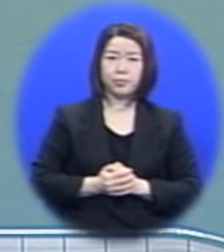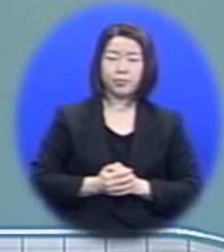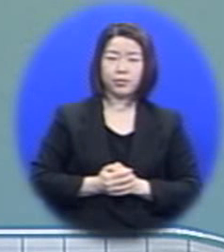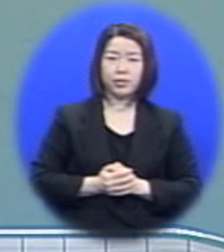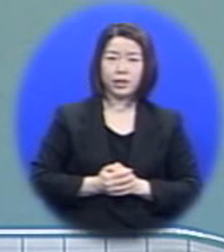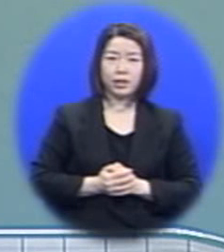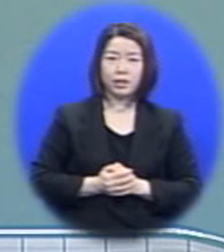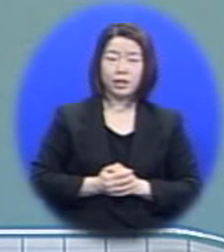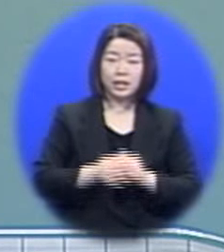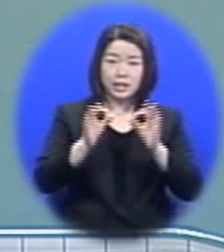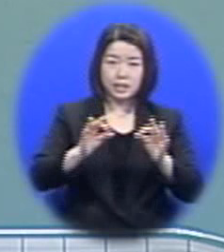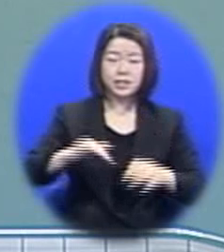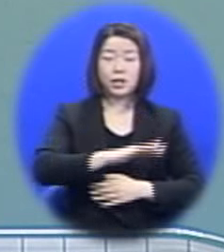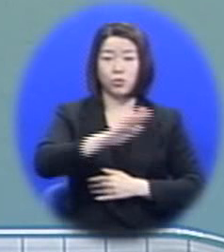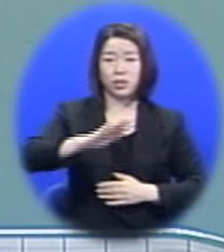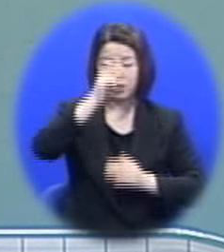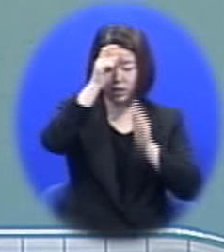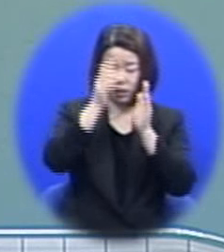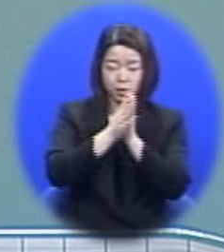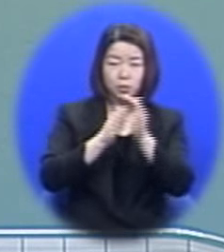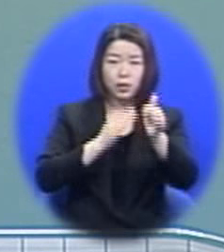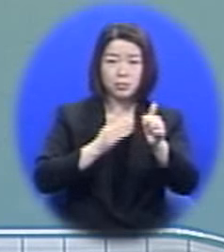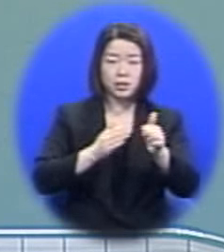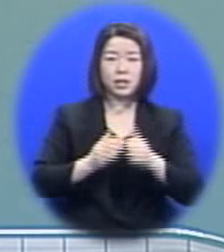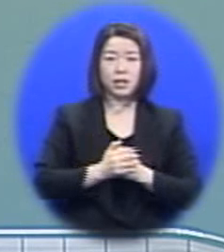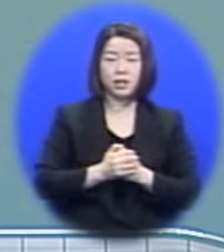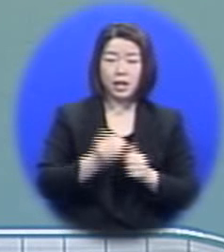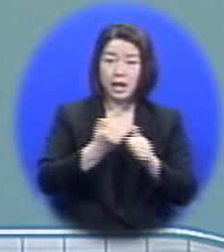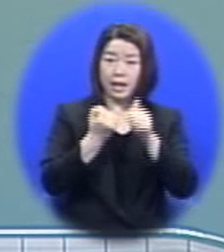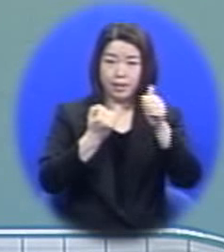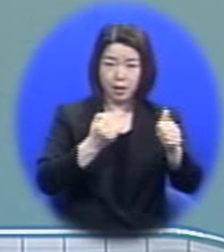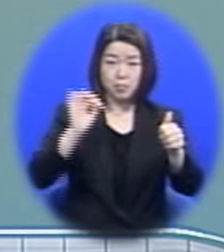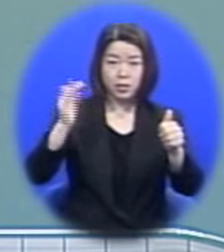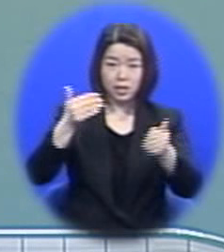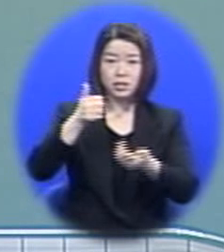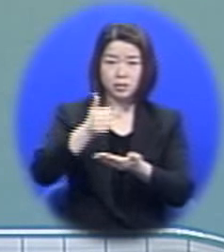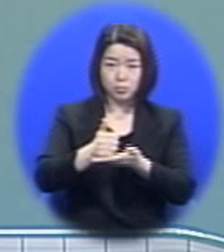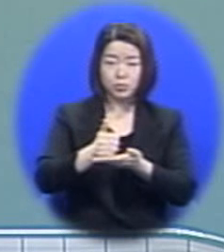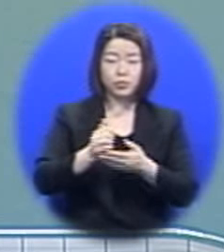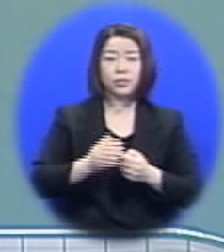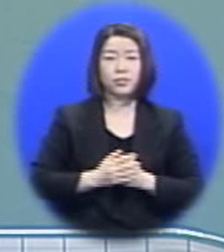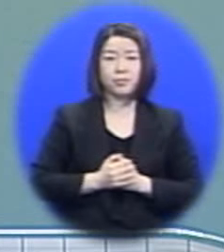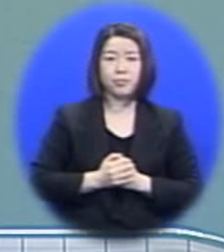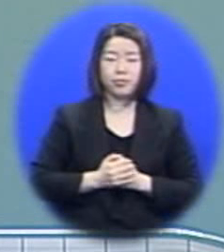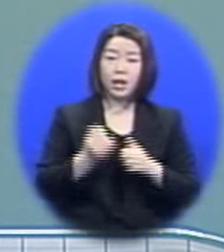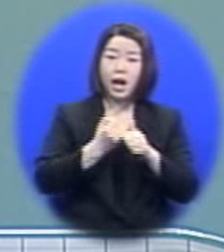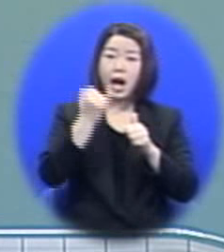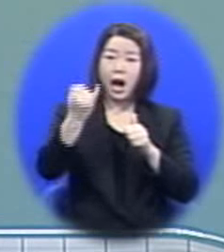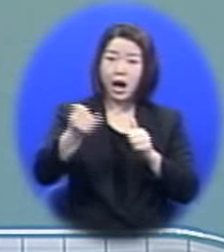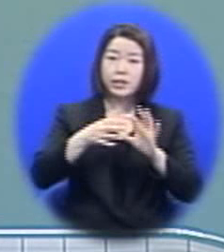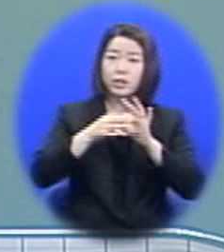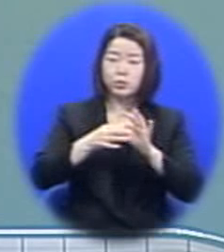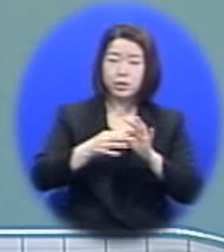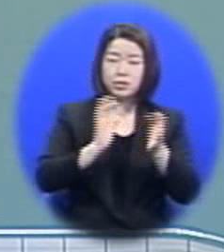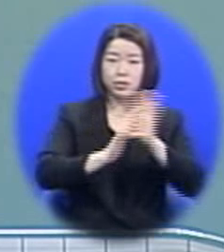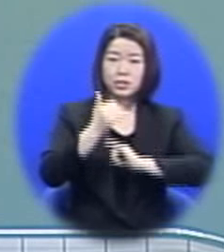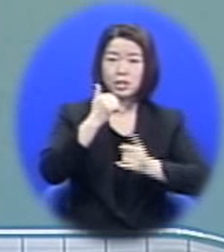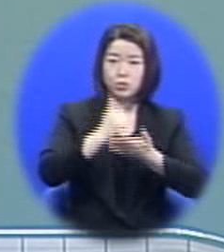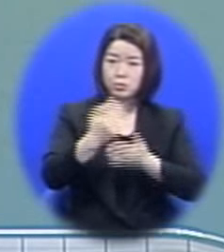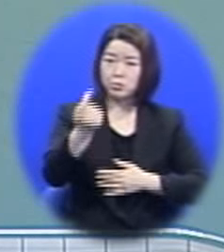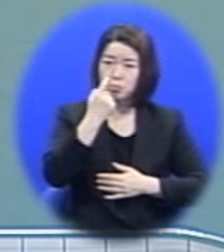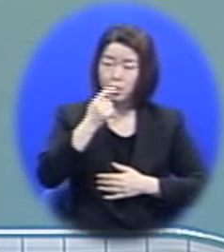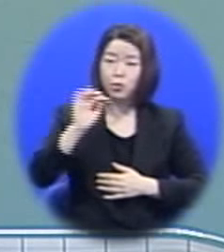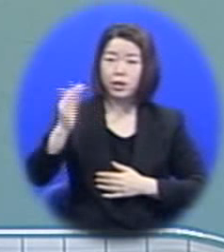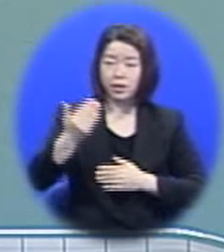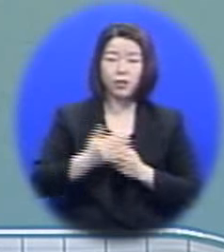없어요. 이제 우리 기도합시다. 남편 되시는 분들 아내를 통해서 예수님을 배우게